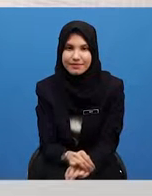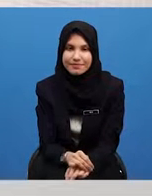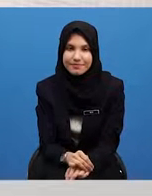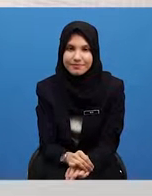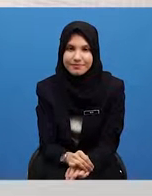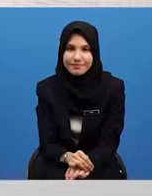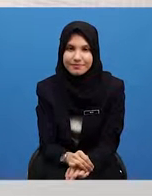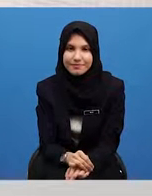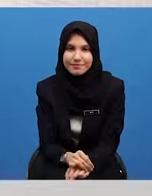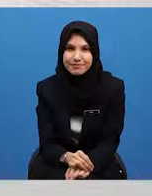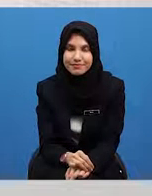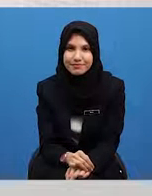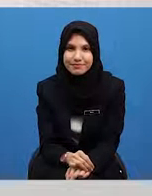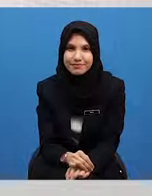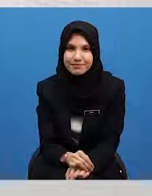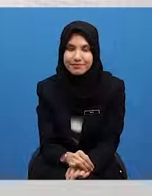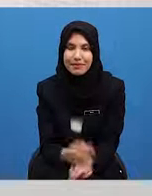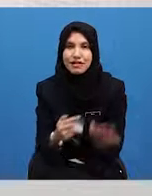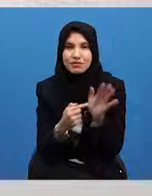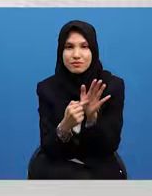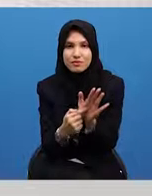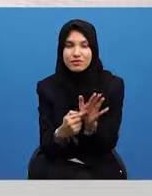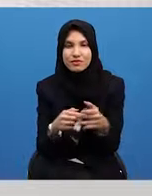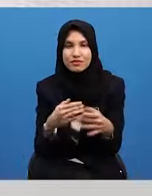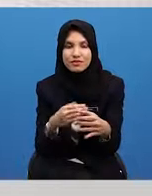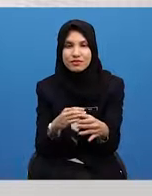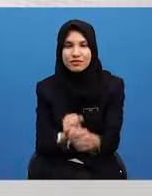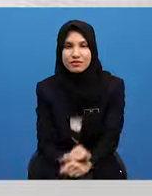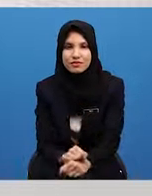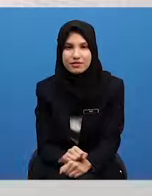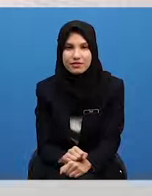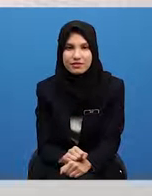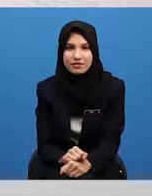Rajah menunjukkan cara operasi